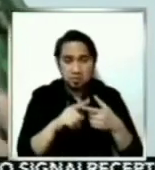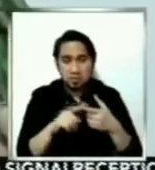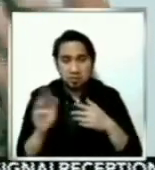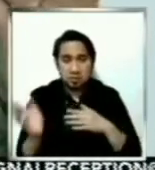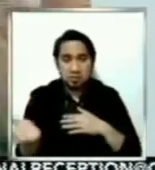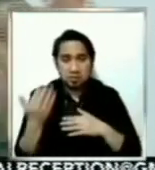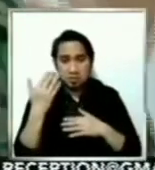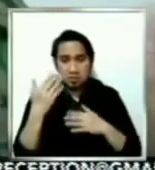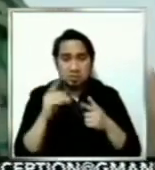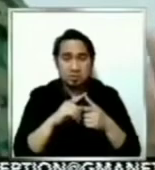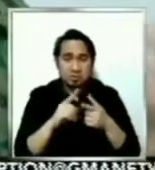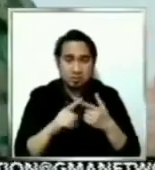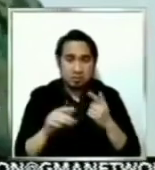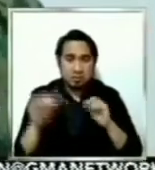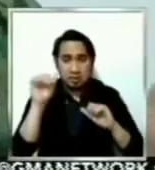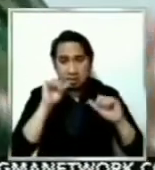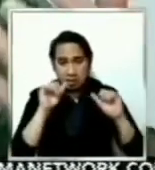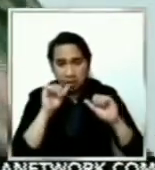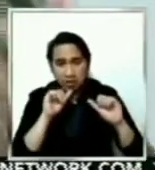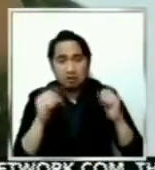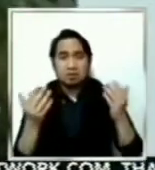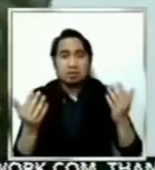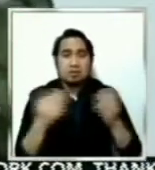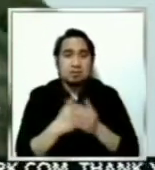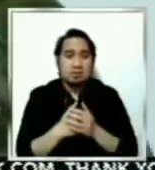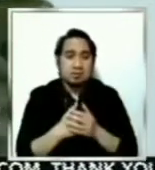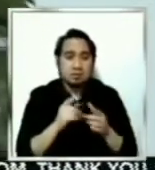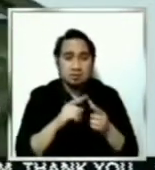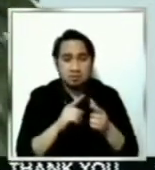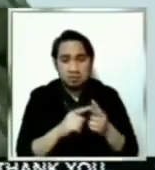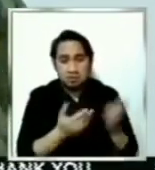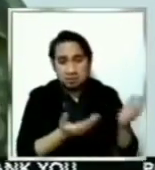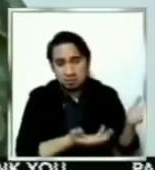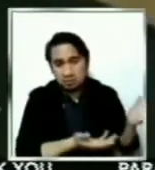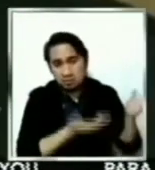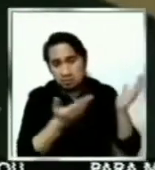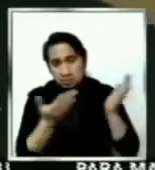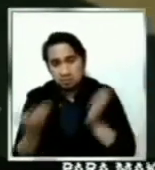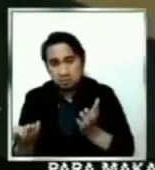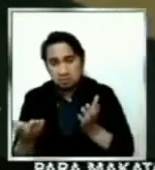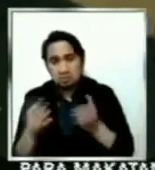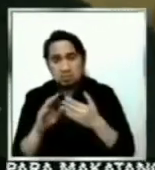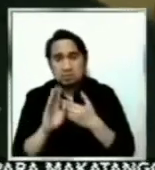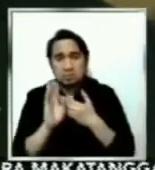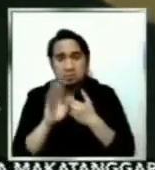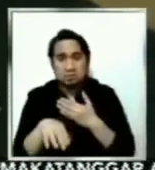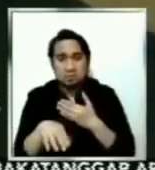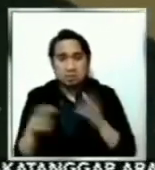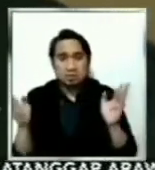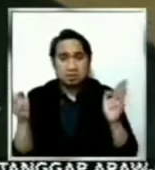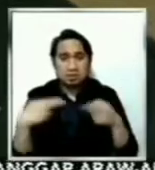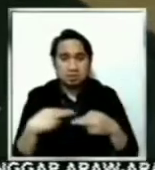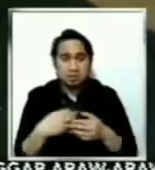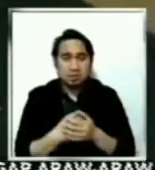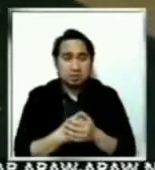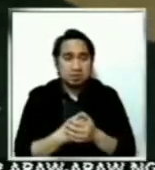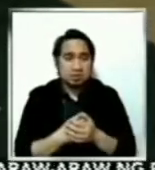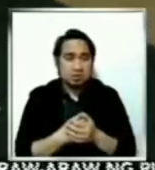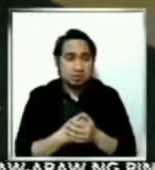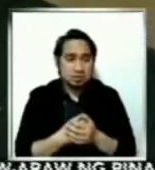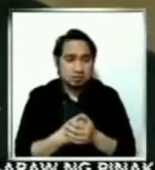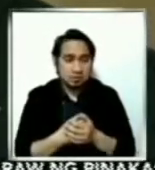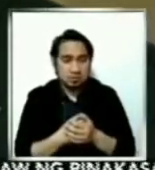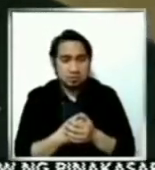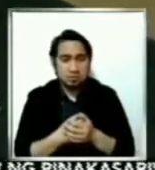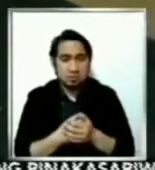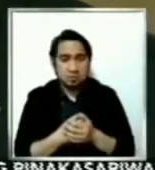lasing na, whatever, dun ba nangyari, binuhat si Christine tapos binalik sa room niya. Ang gusto lang naman sana ni Christine